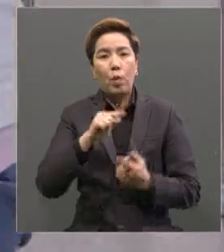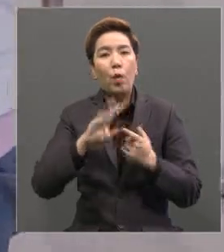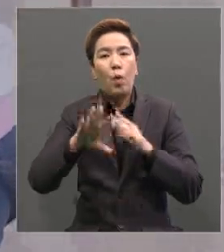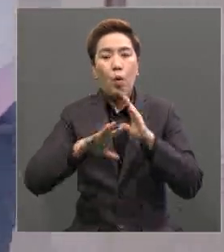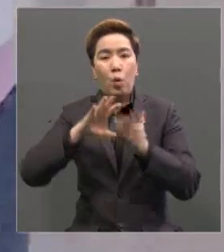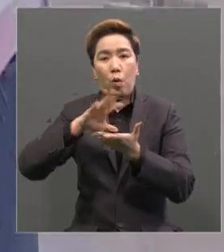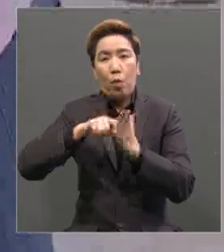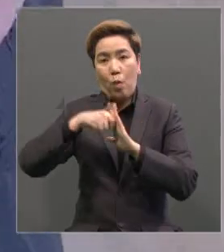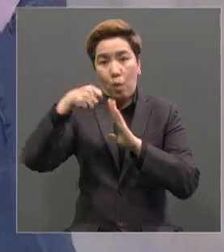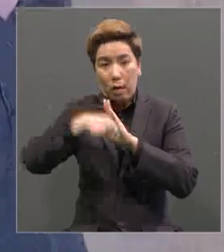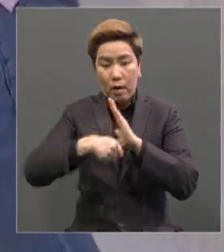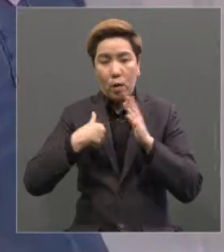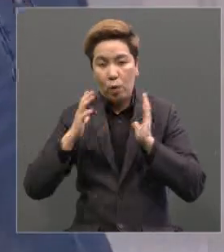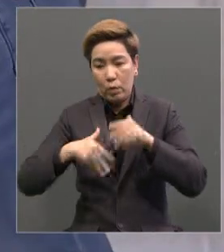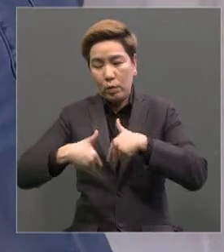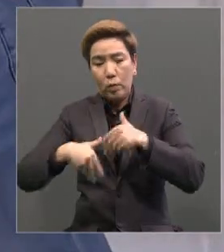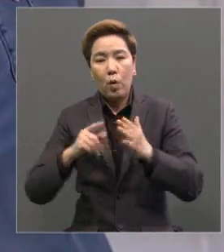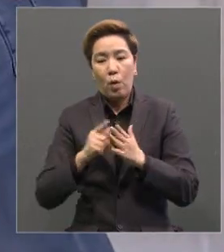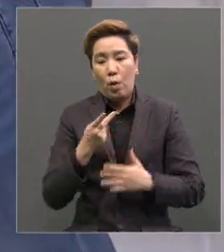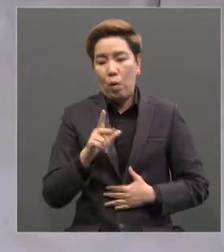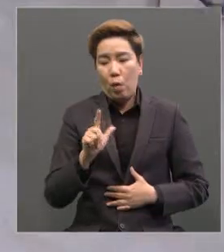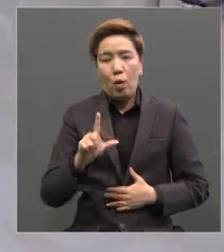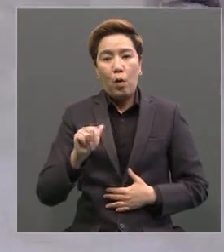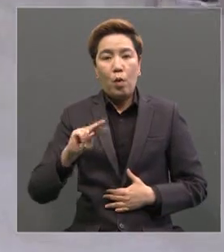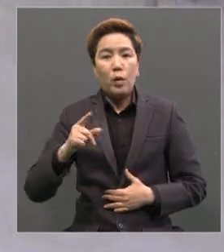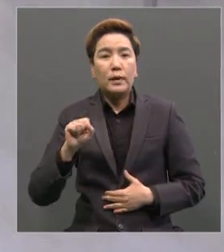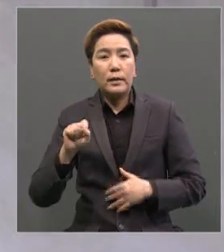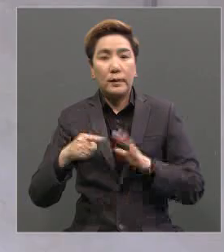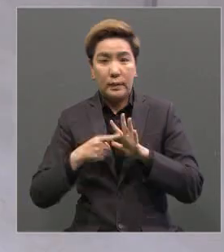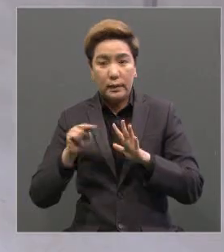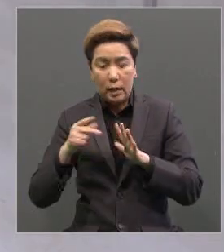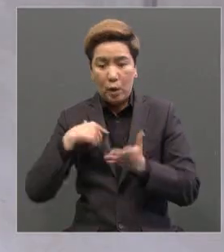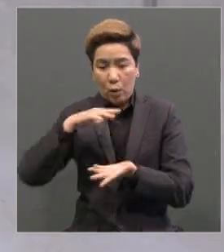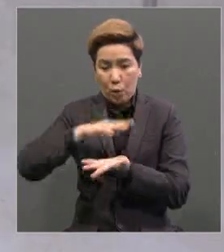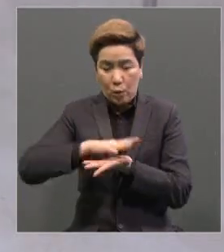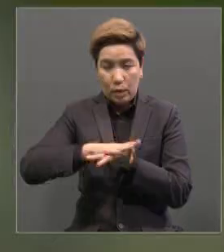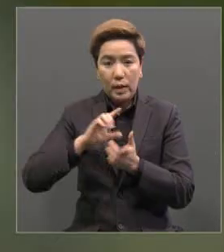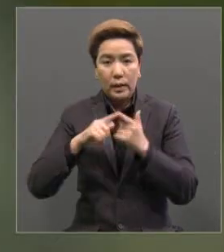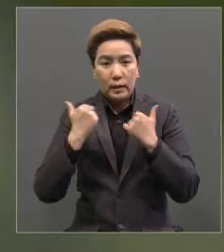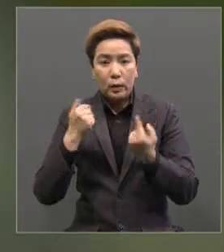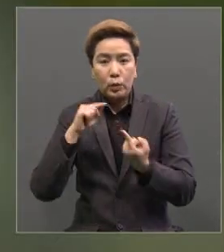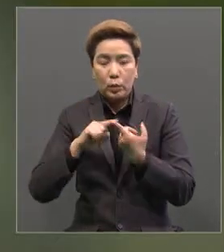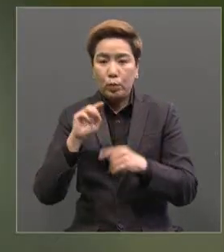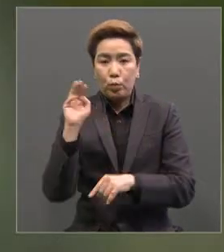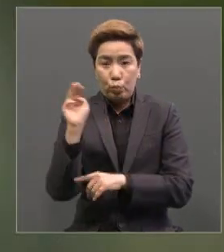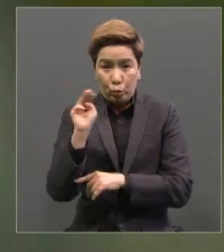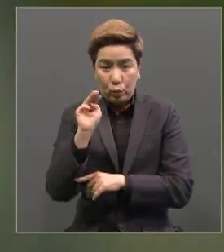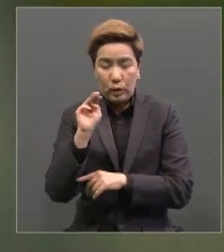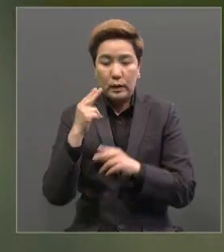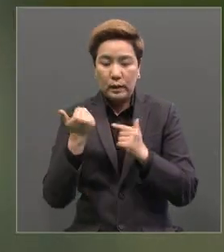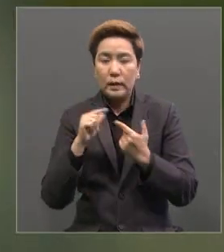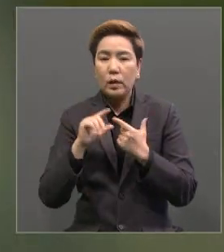นครราชสีมาประชาชนเขตคลองสานกรุงเทพฯโรงเรียนอนุบาลเปล่งประสิทธิ์สายลมมูลนิธิ